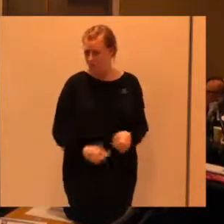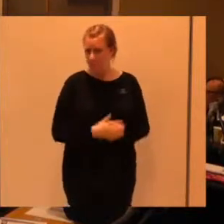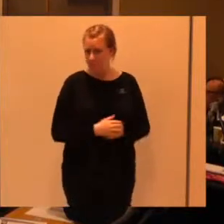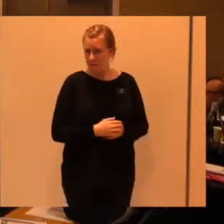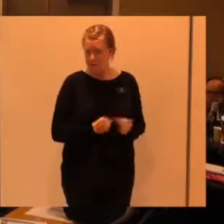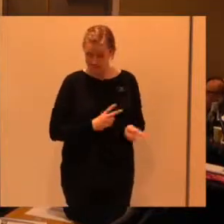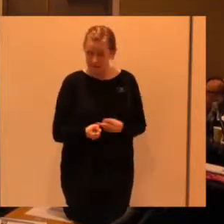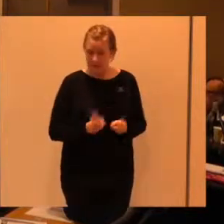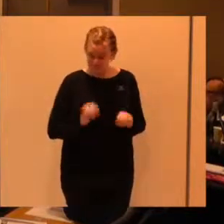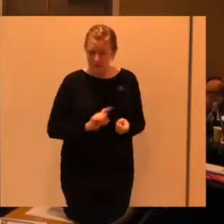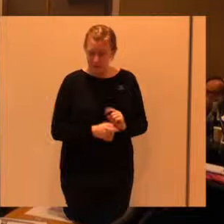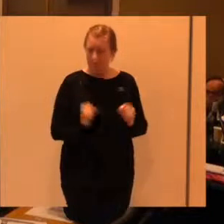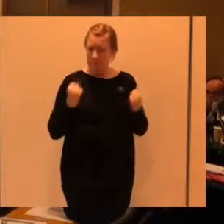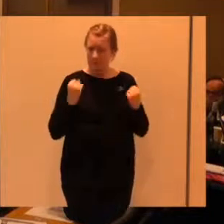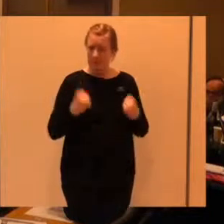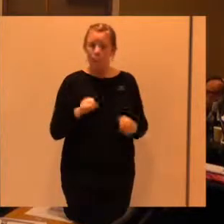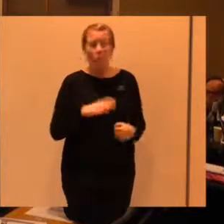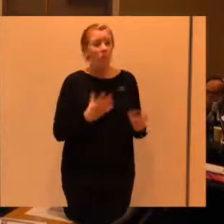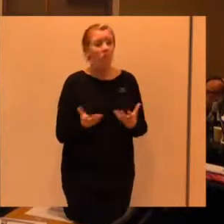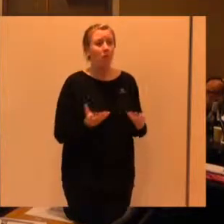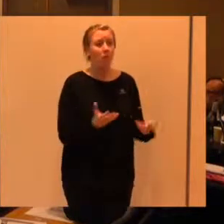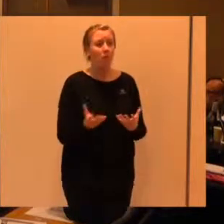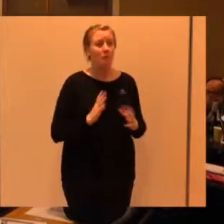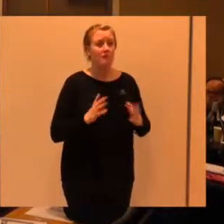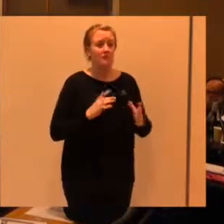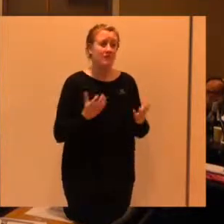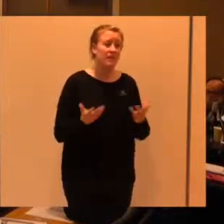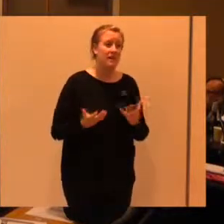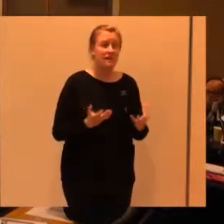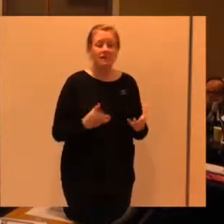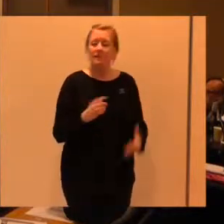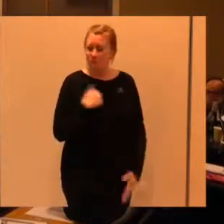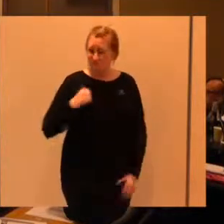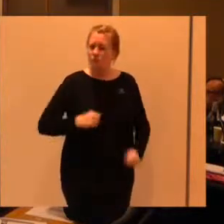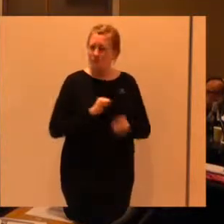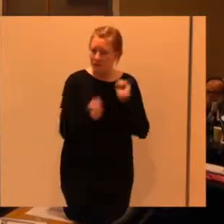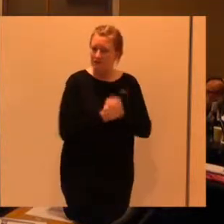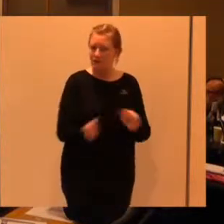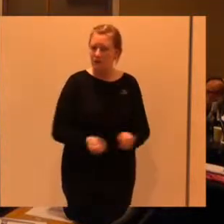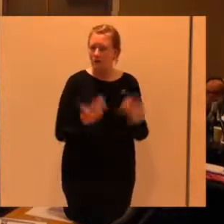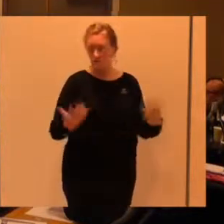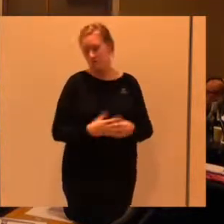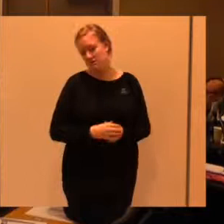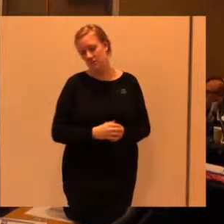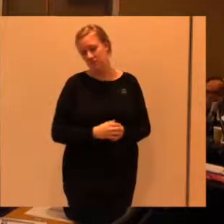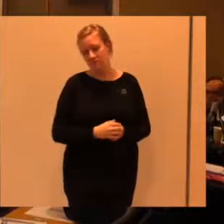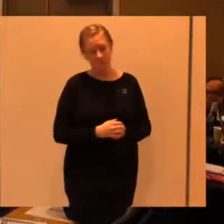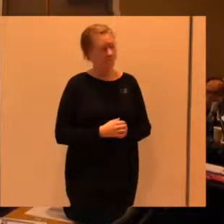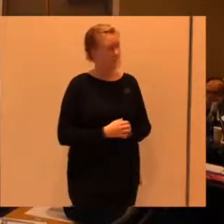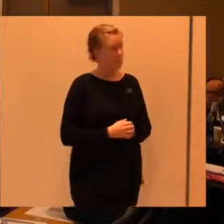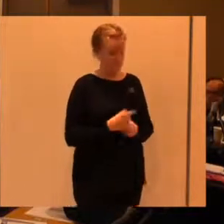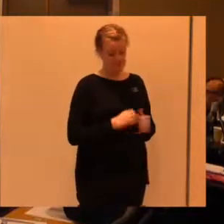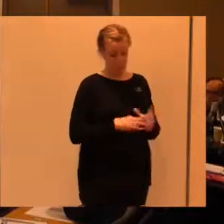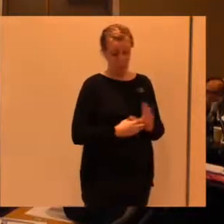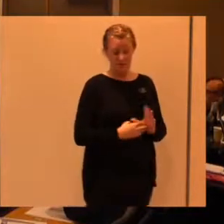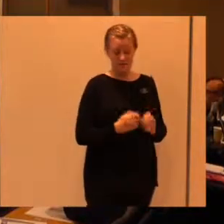viktig. Finns det inte där vi tycker är viktiga krav i standarden, då måste vi gå in där. Och det håller jag på med i ett projekt där människor